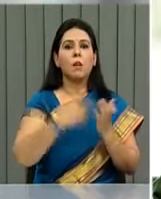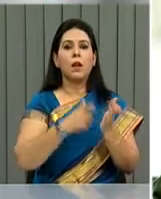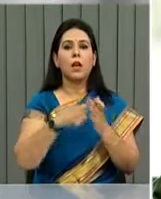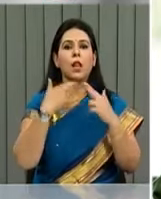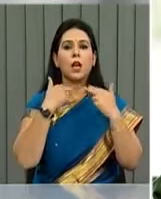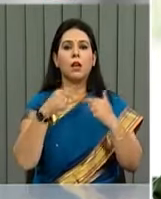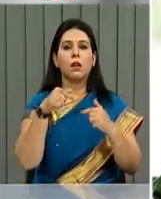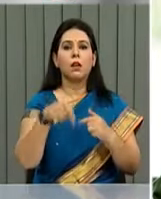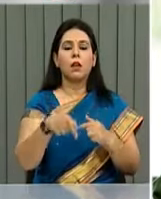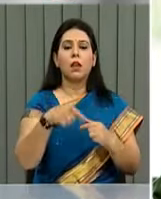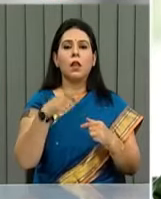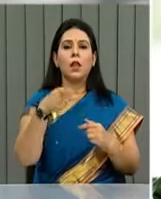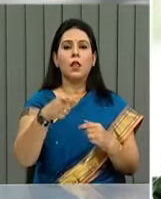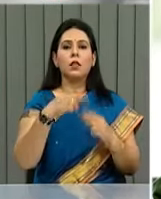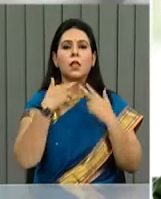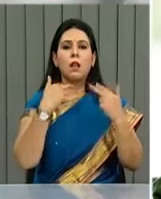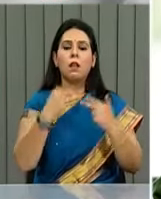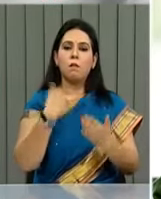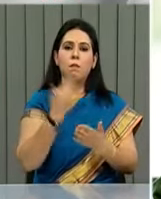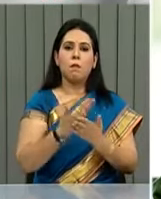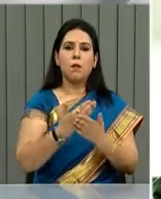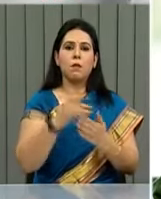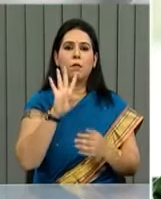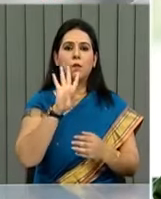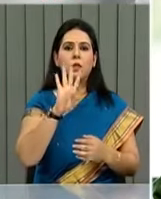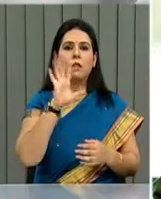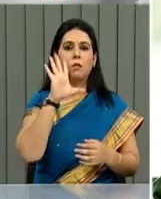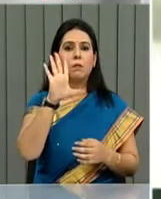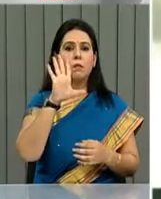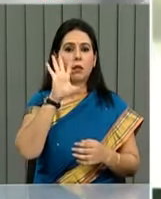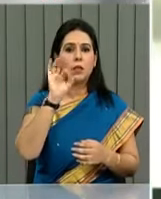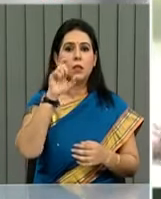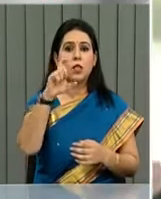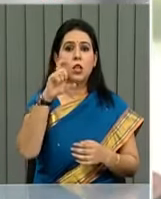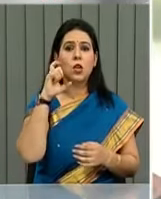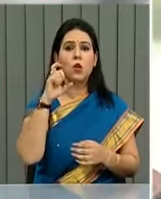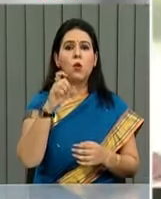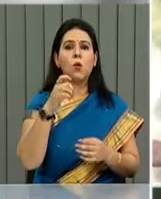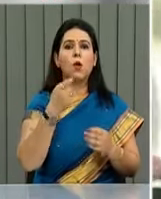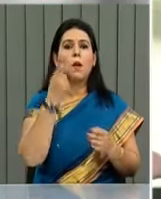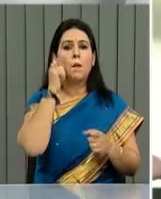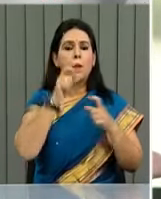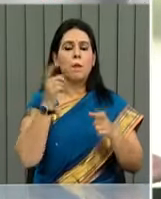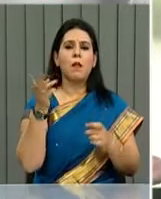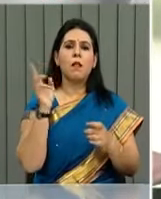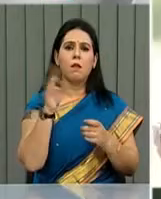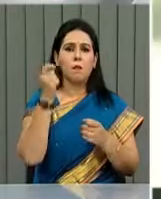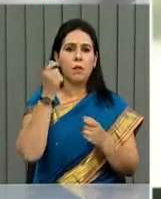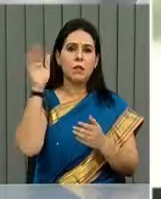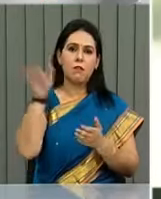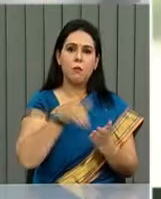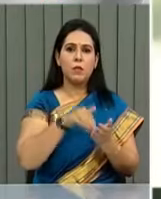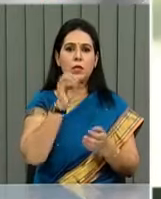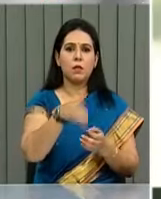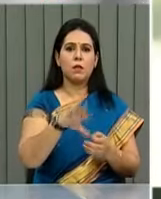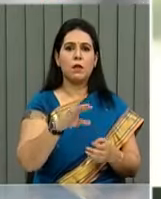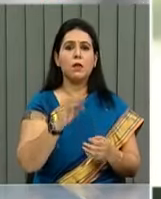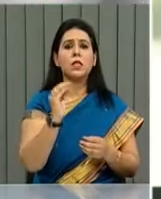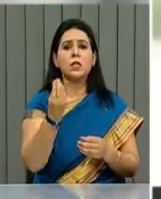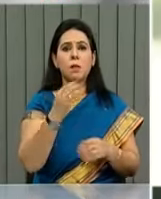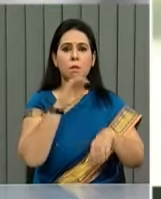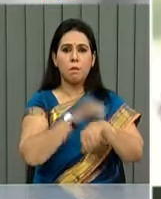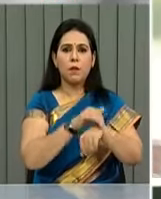वो कानून कार्यान्वित हुआ, 4,500 करोड़ के करीब लोग वापस लेकर आए, बाकी कुछ लोग पकड़े गए हैं और जो